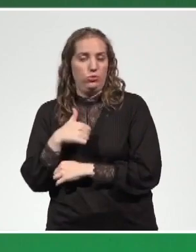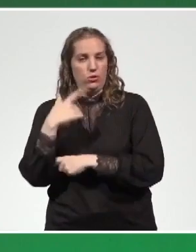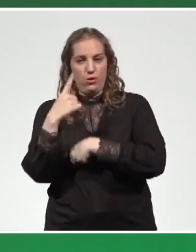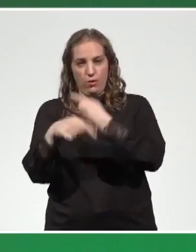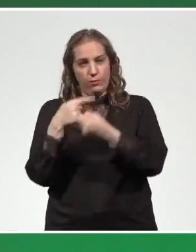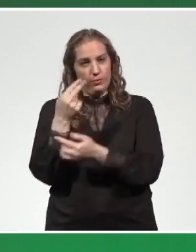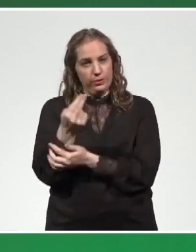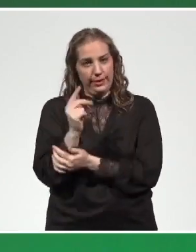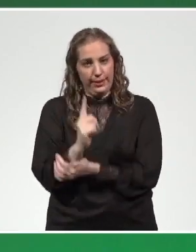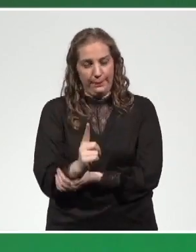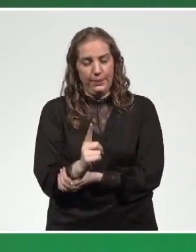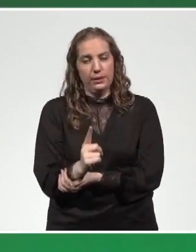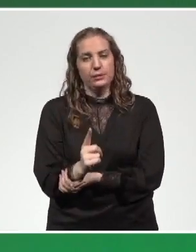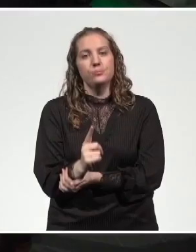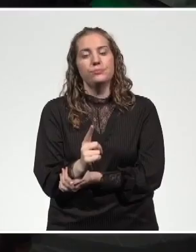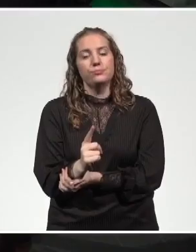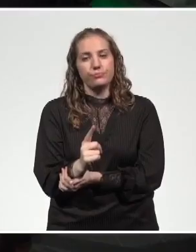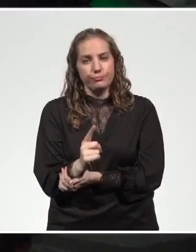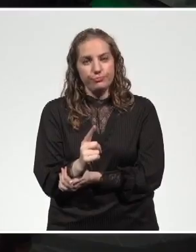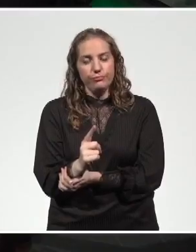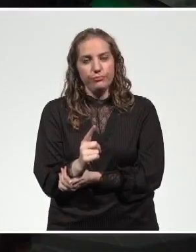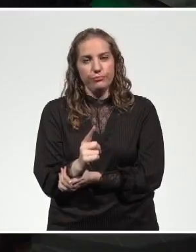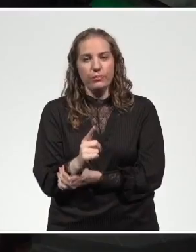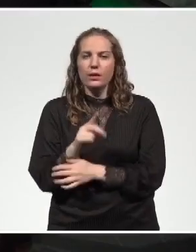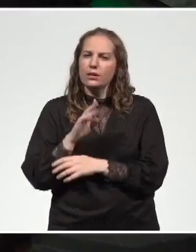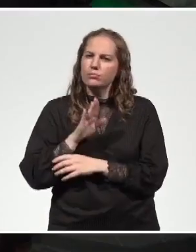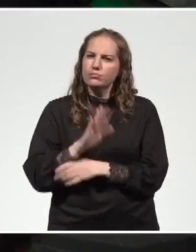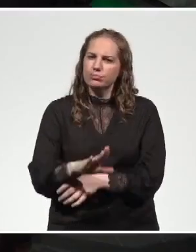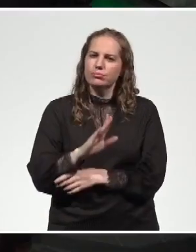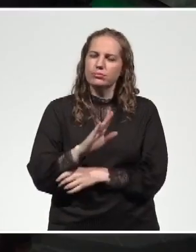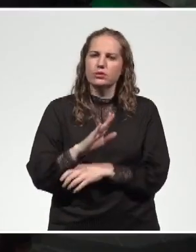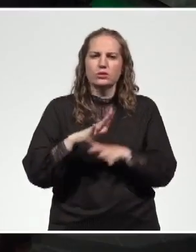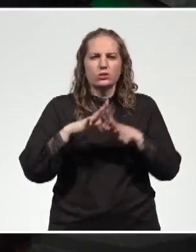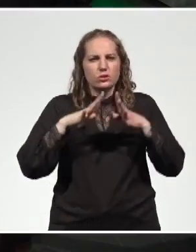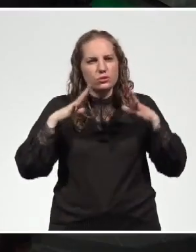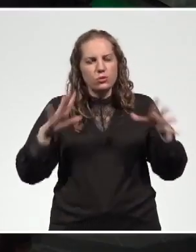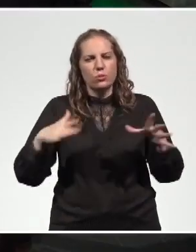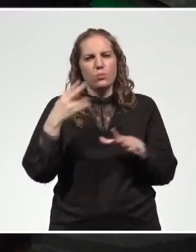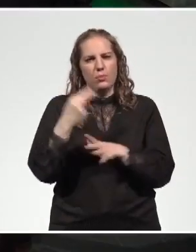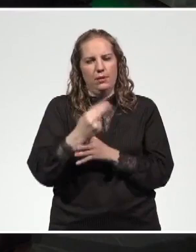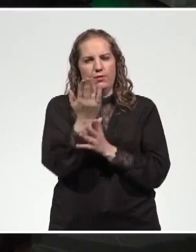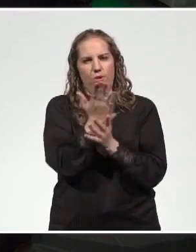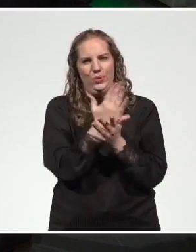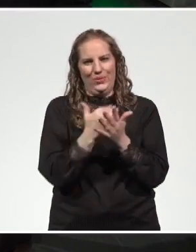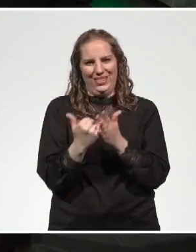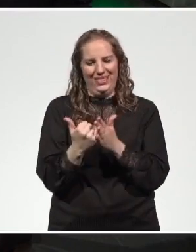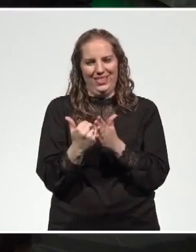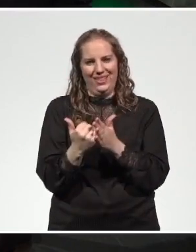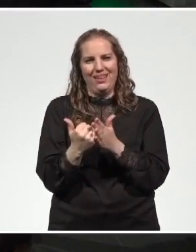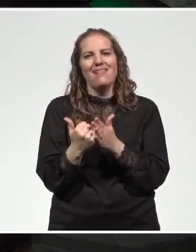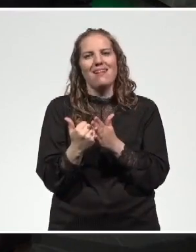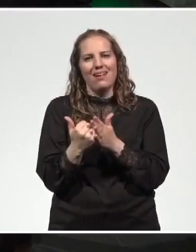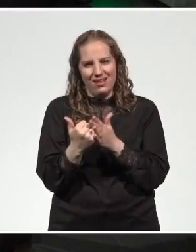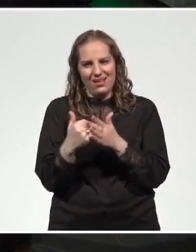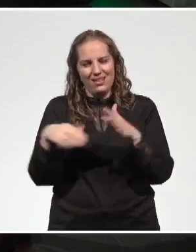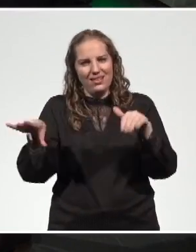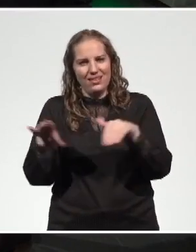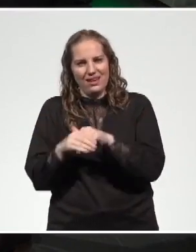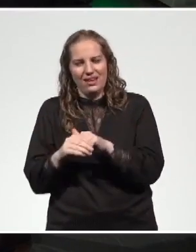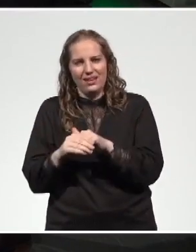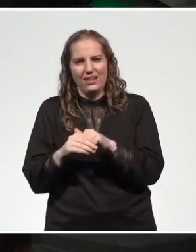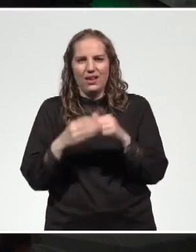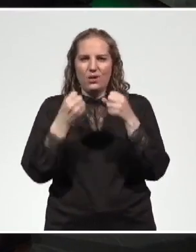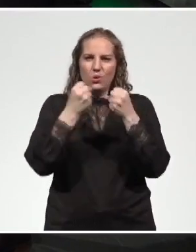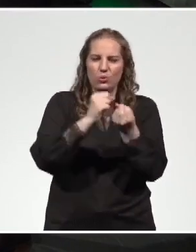áfram. Og þar að ræða stóran og mikilvægan þátt í því að tryggja orkuskipti